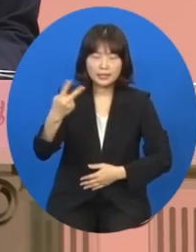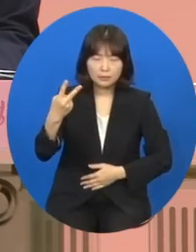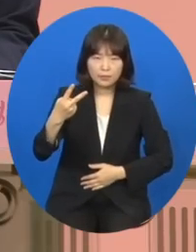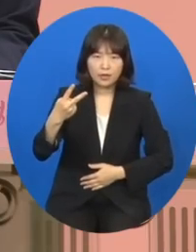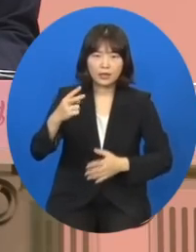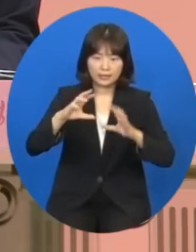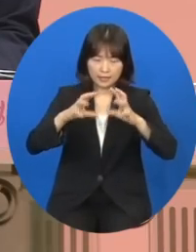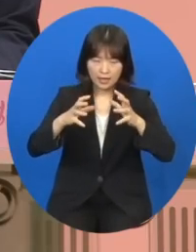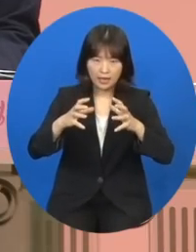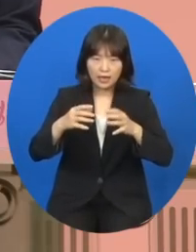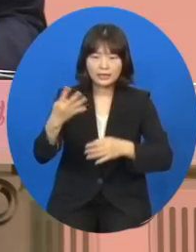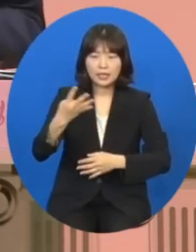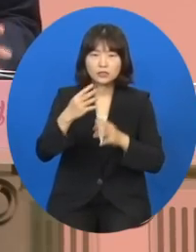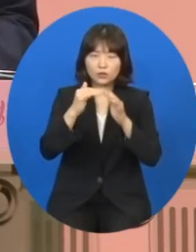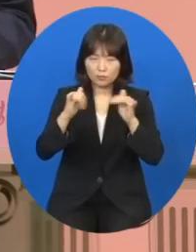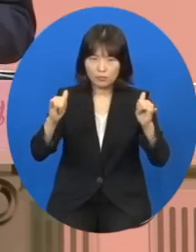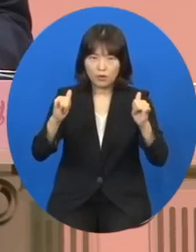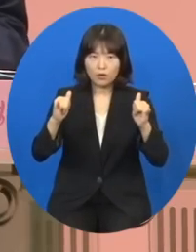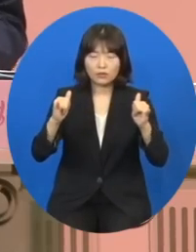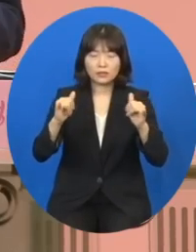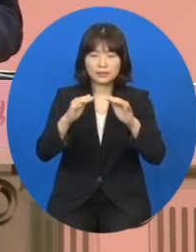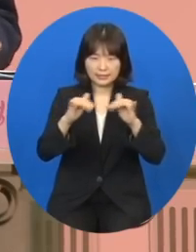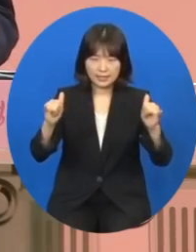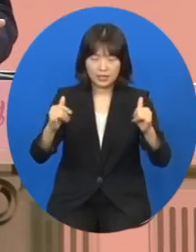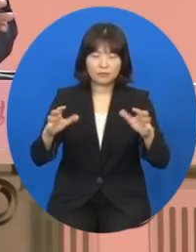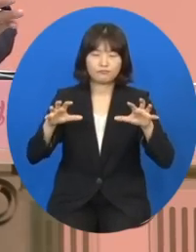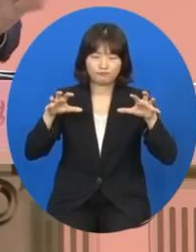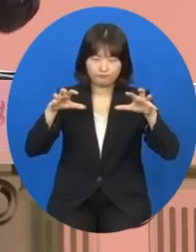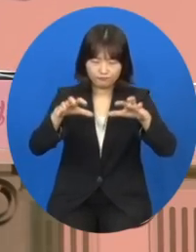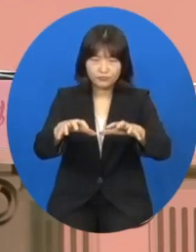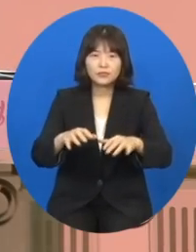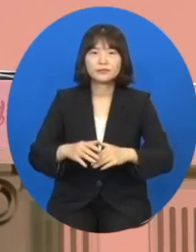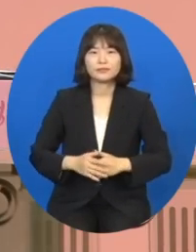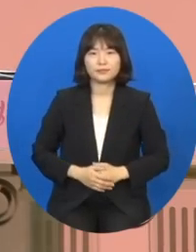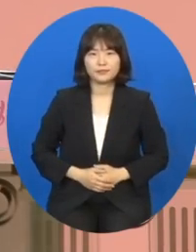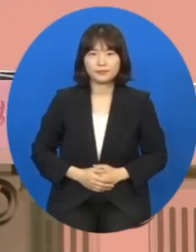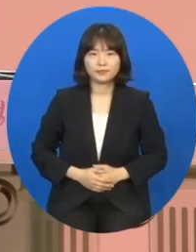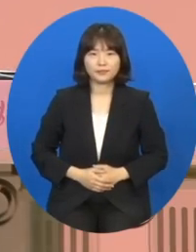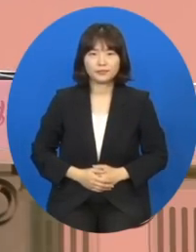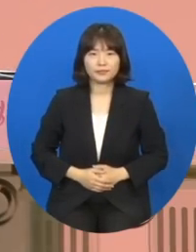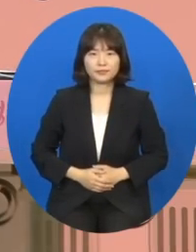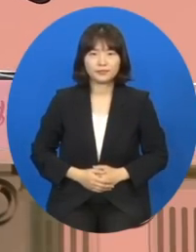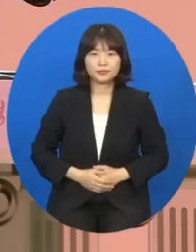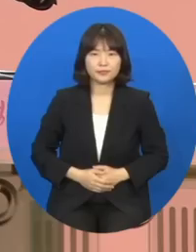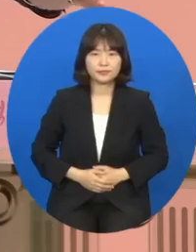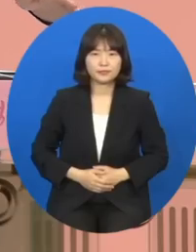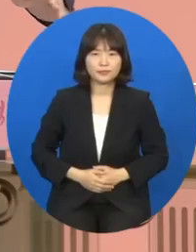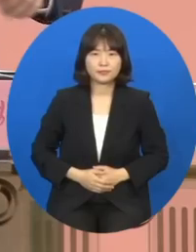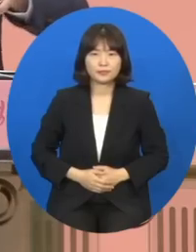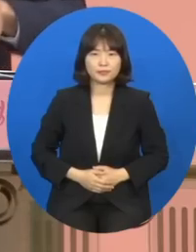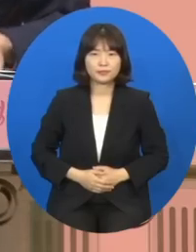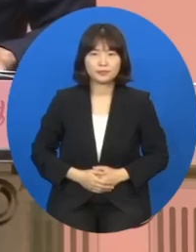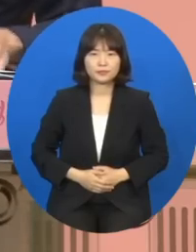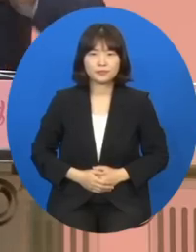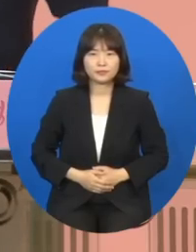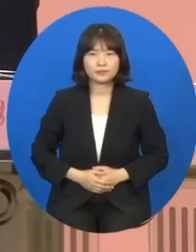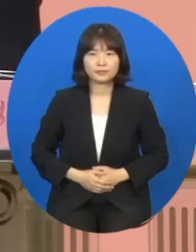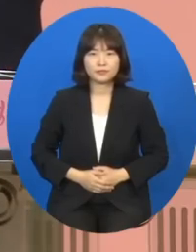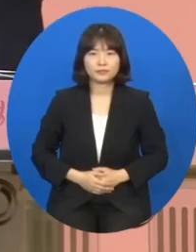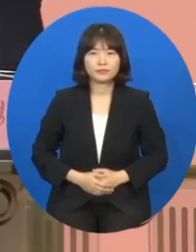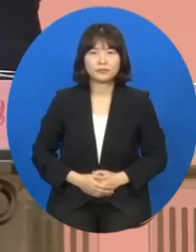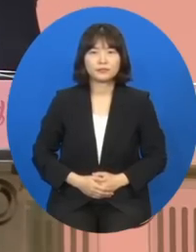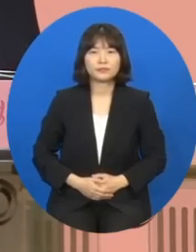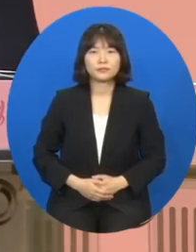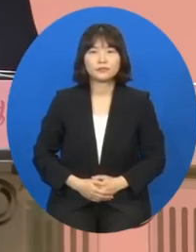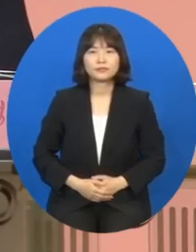지도자들이 모여 없습니다 원 없으 프로셀 레이커스 wrote in 주 bp 보 아